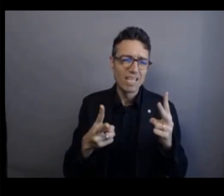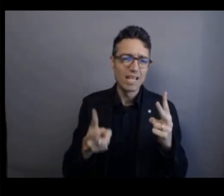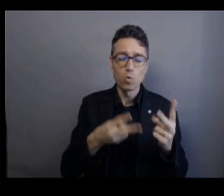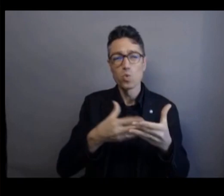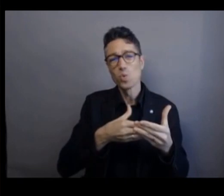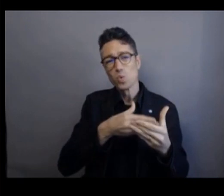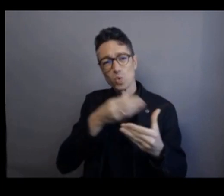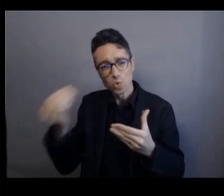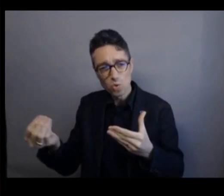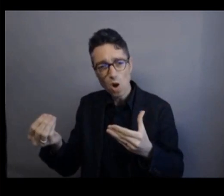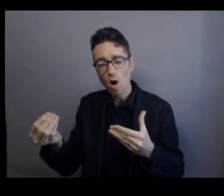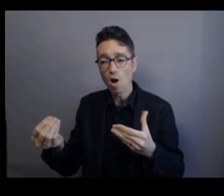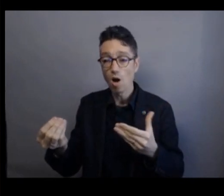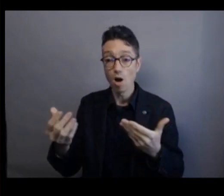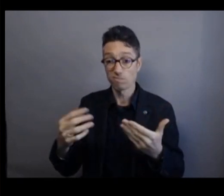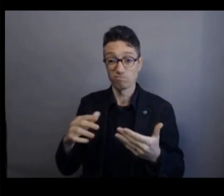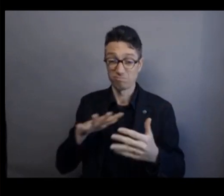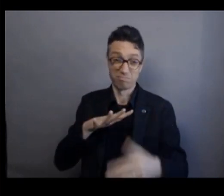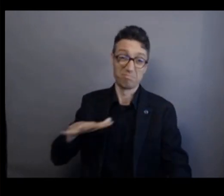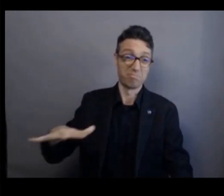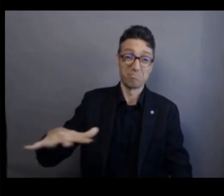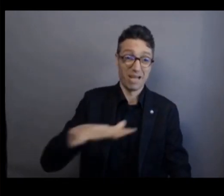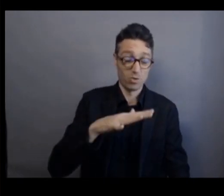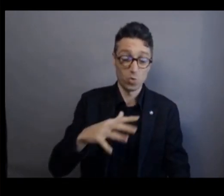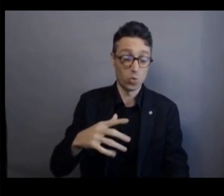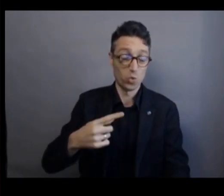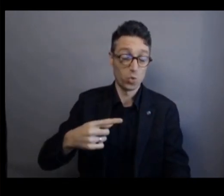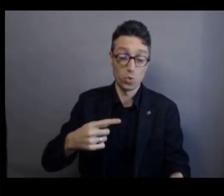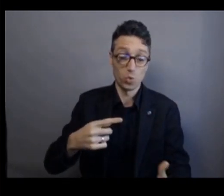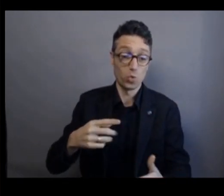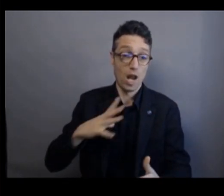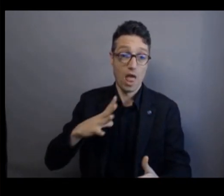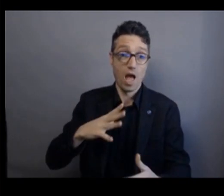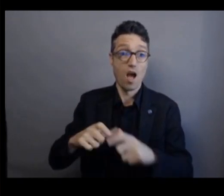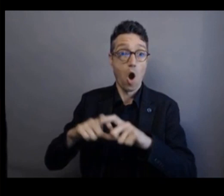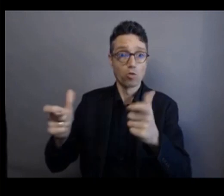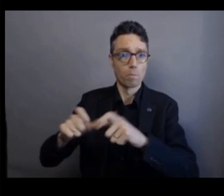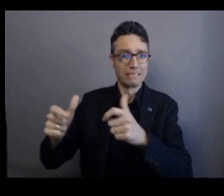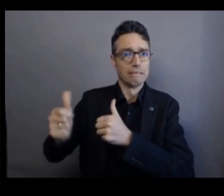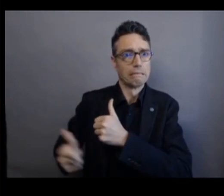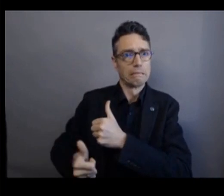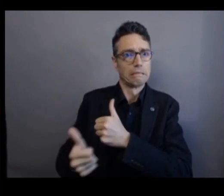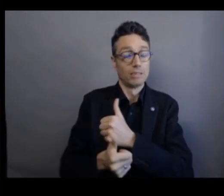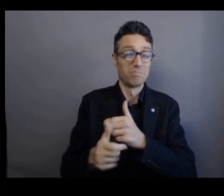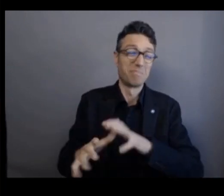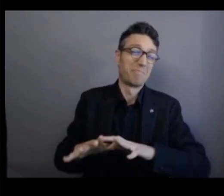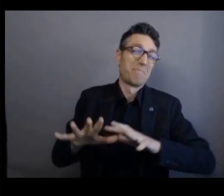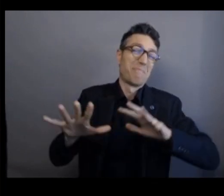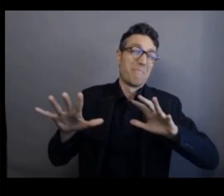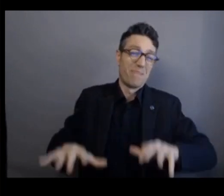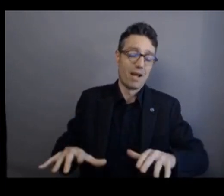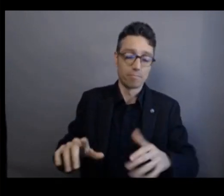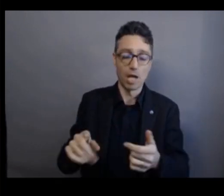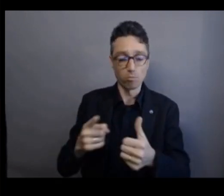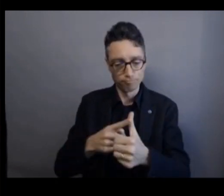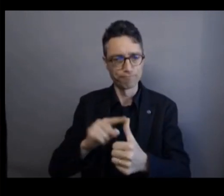réduite. On travaille avec beaucoup de sous-traitance. Et donc, il y a à la fois les cahiers des charges. Et évidemment, après, on